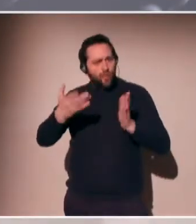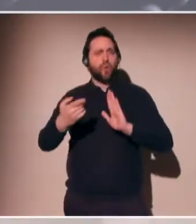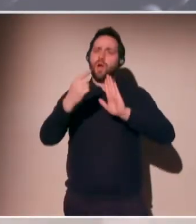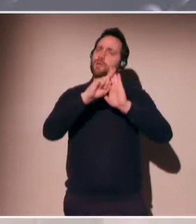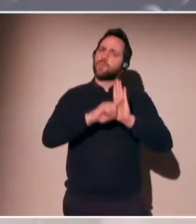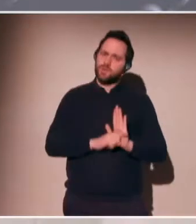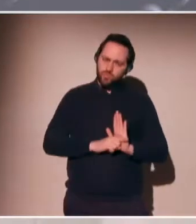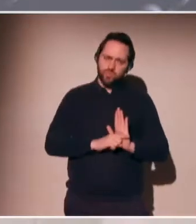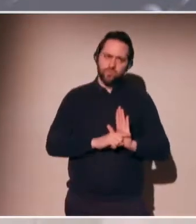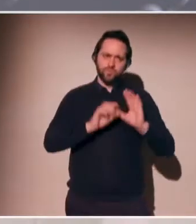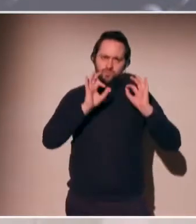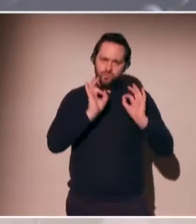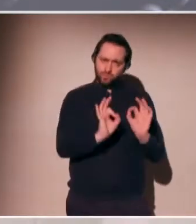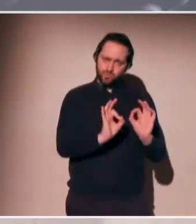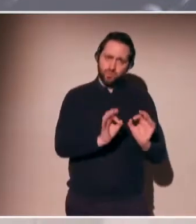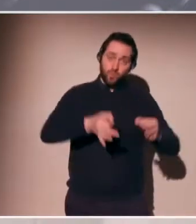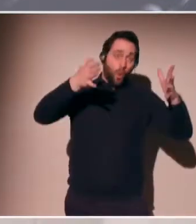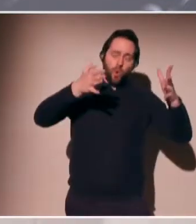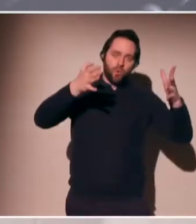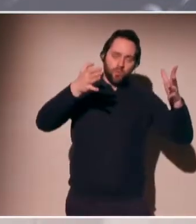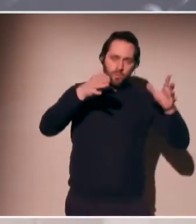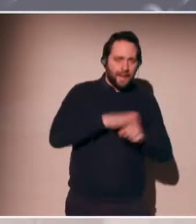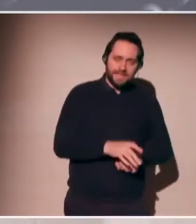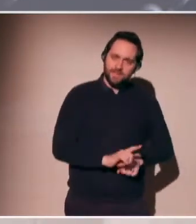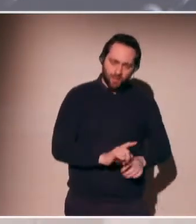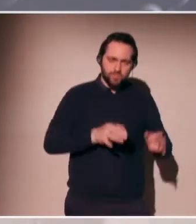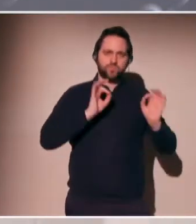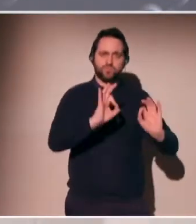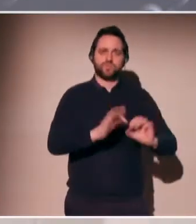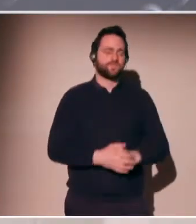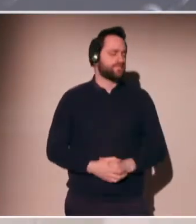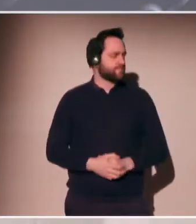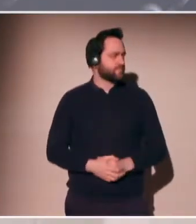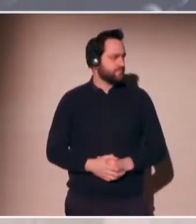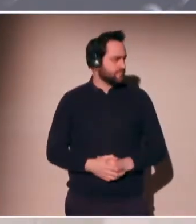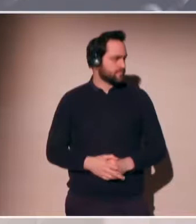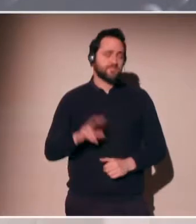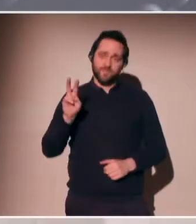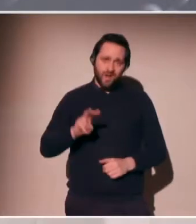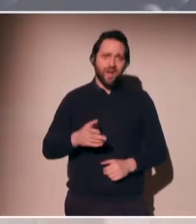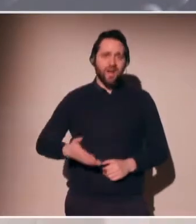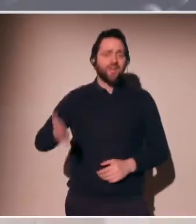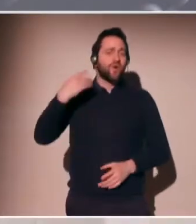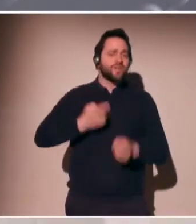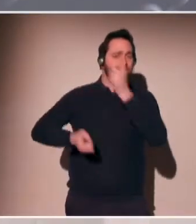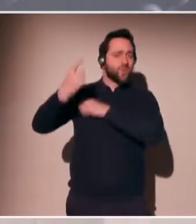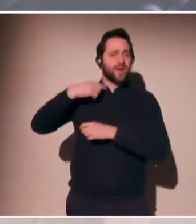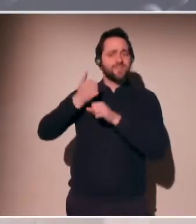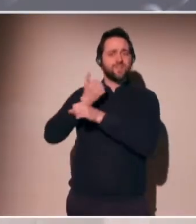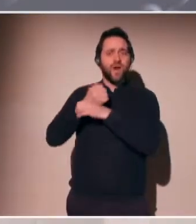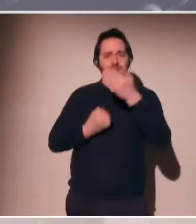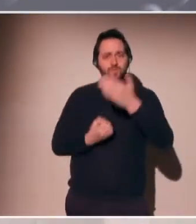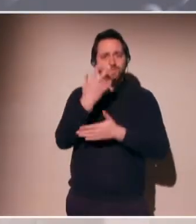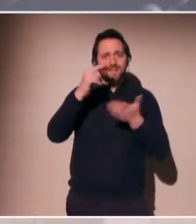D'ailleurs, dans l'histoire, lorsqu'une nouvelle technologie pouvait bénéficier à la société, les gens la voulaient. Et le